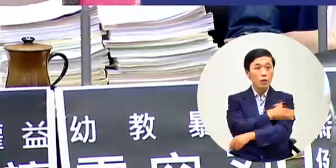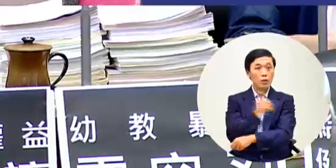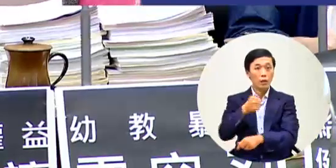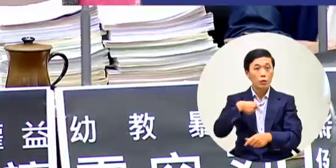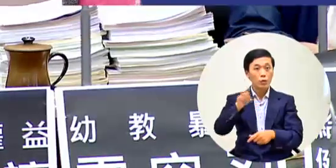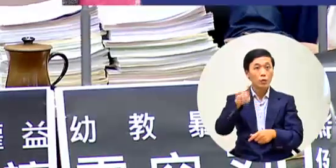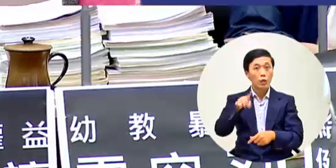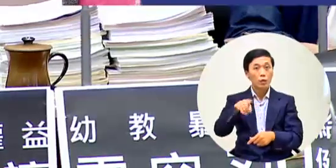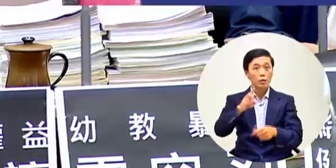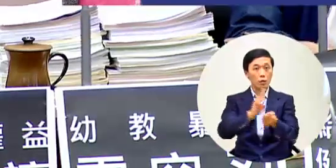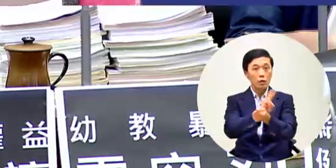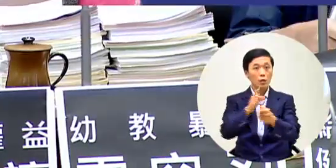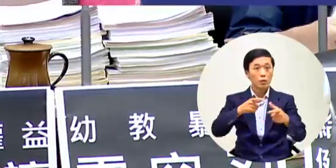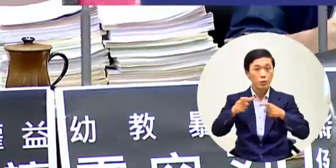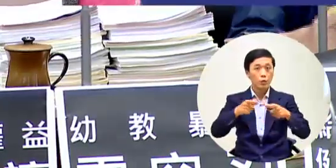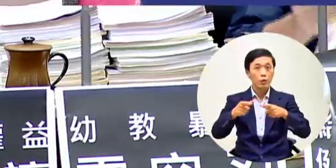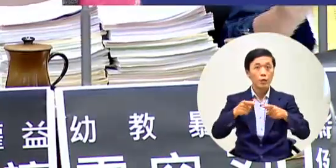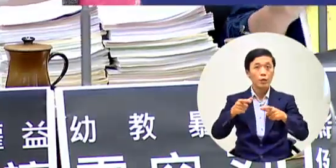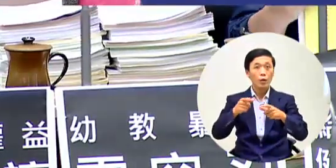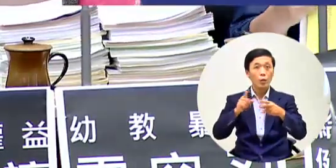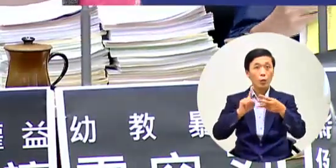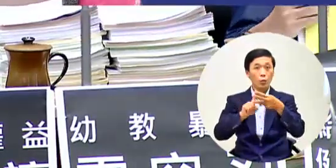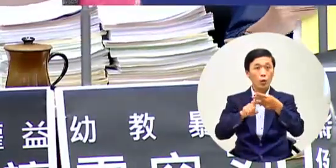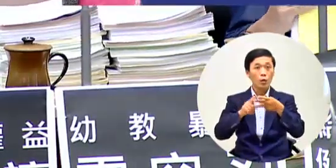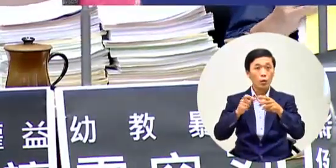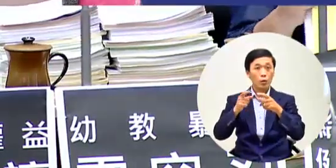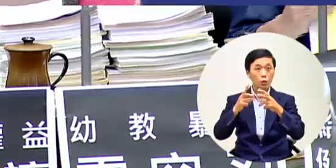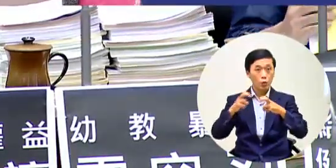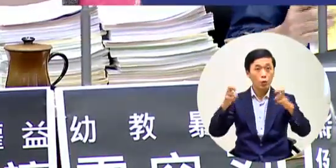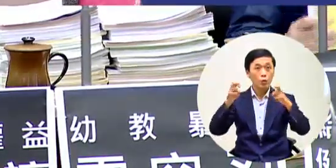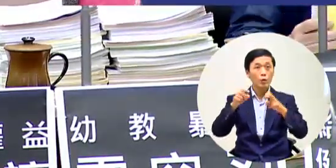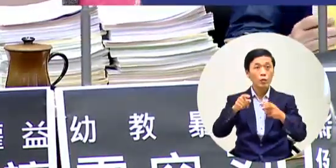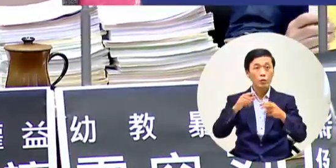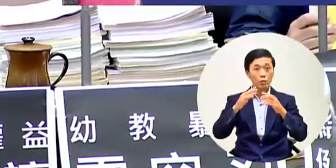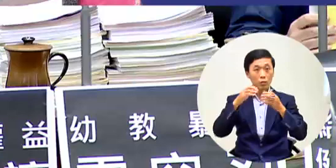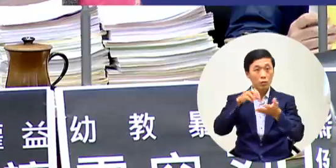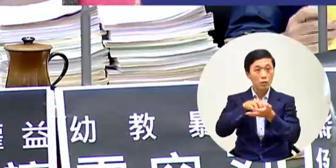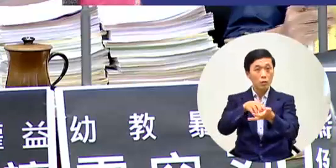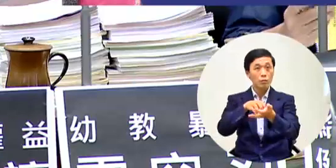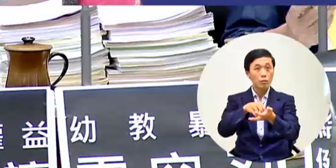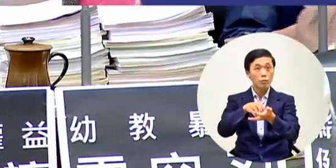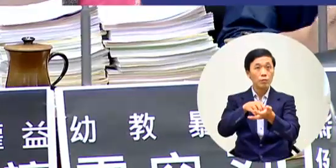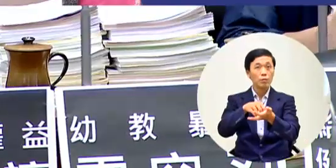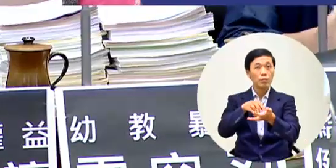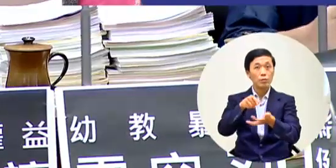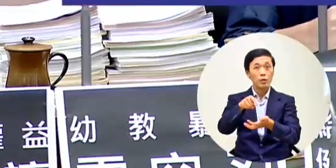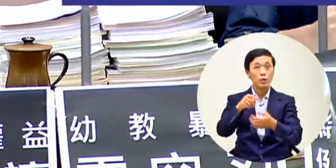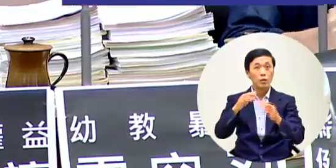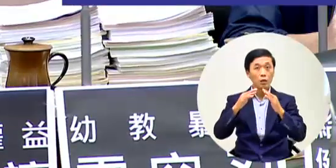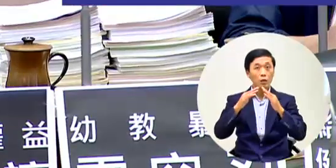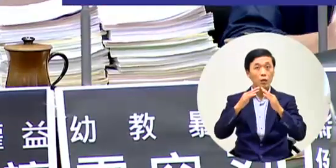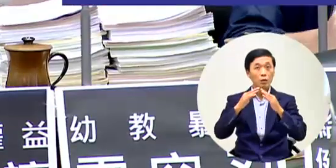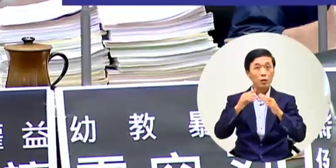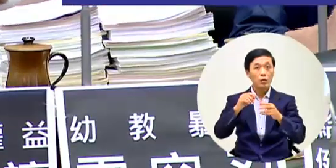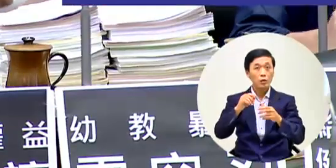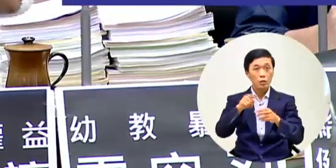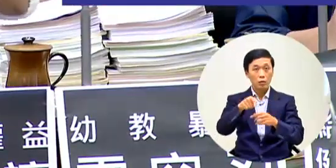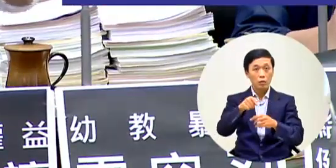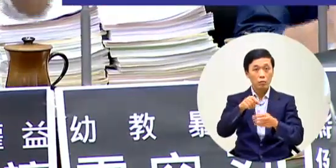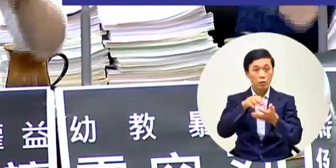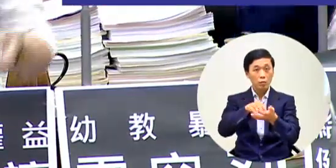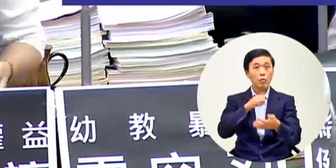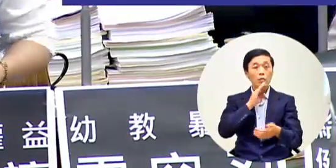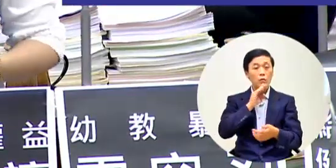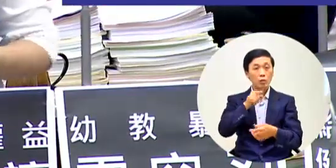是。证明我们的区长去参加好、哦、助选的一个最好的证明，那这个就是照